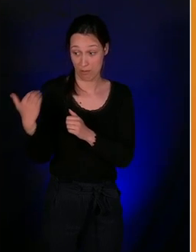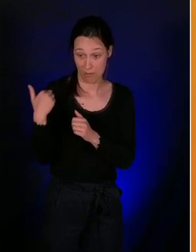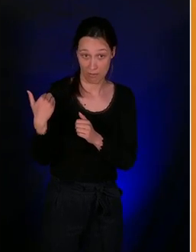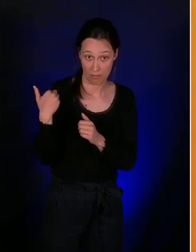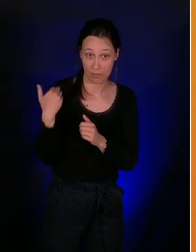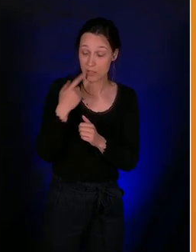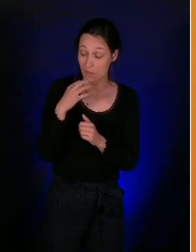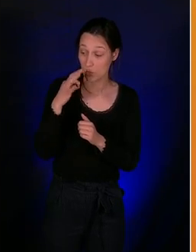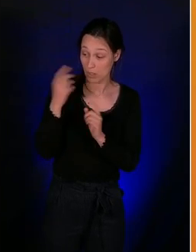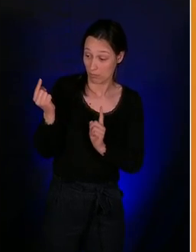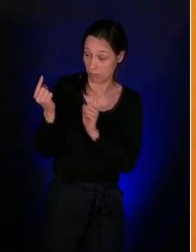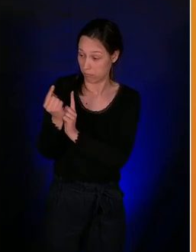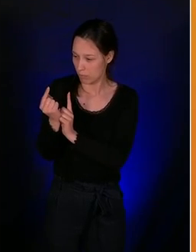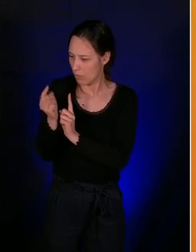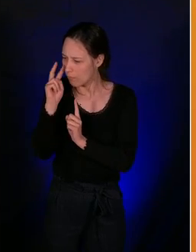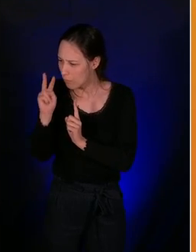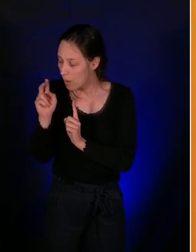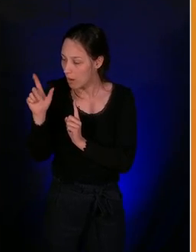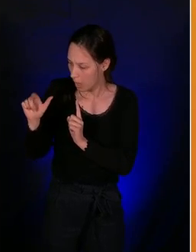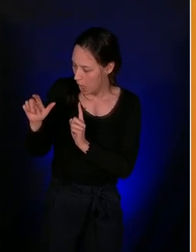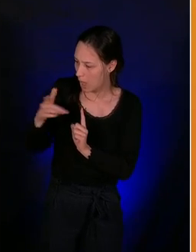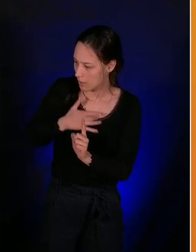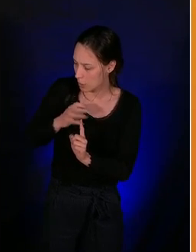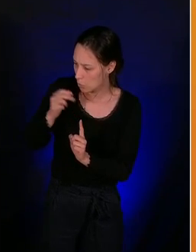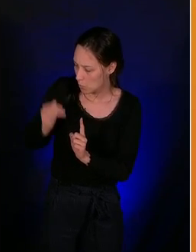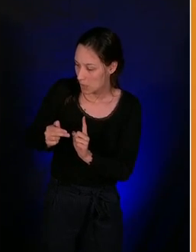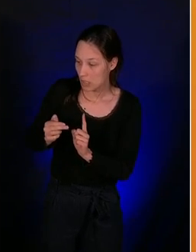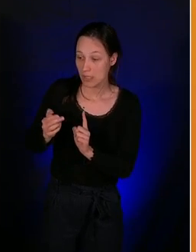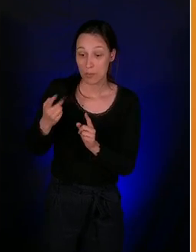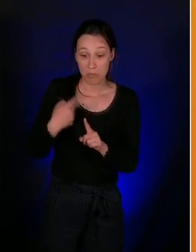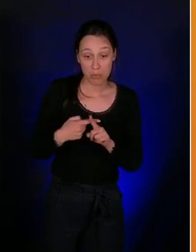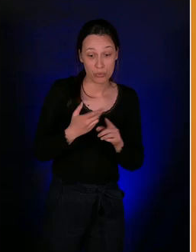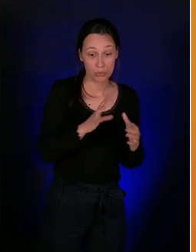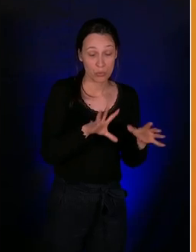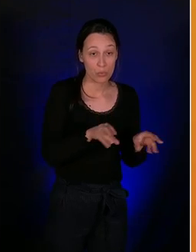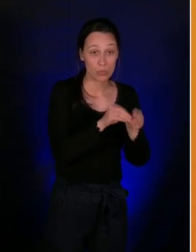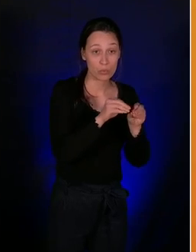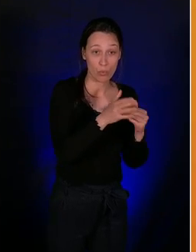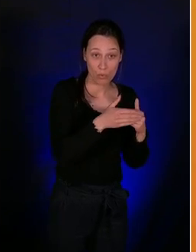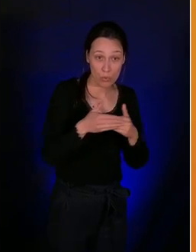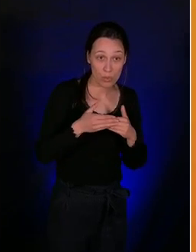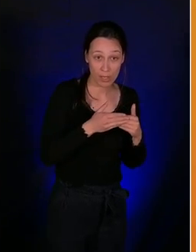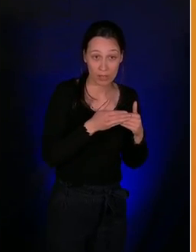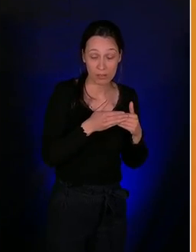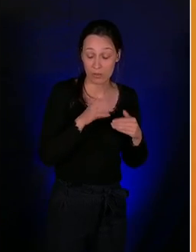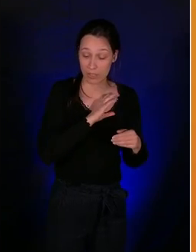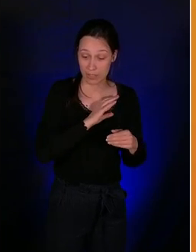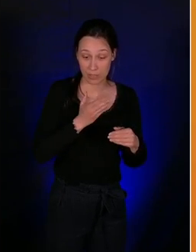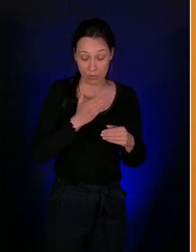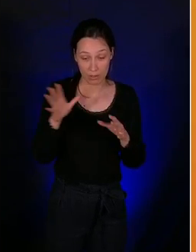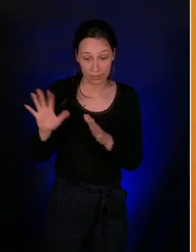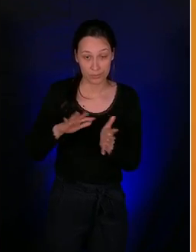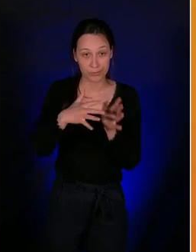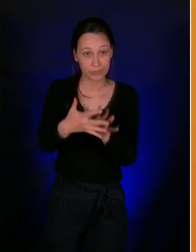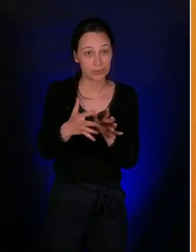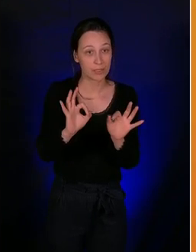certains étaient plus intéressés que d'autres, la fédération, avec les unions départementales et unions locales concernées, ont essayé d'aller vers la construction de syndicats statutaires, avec tout ce